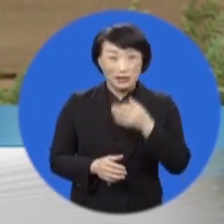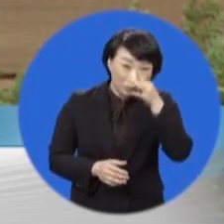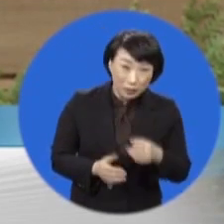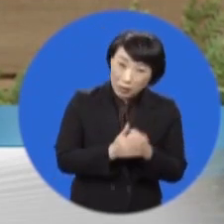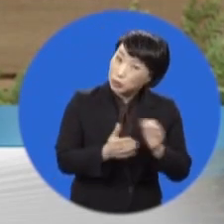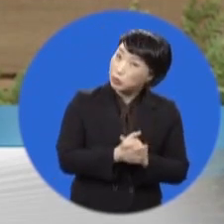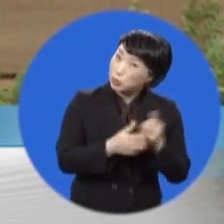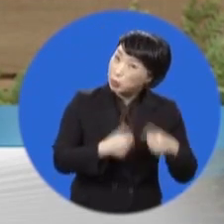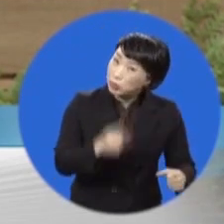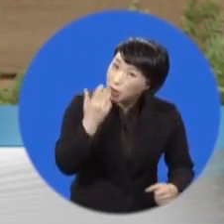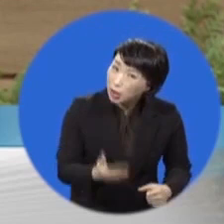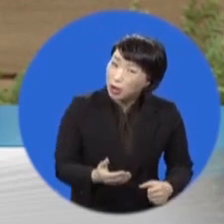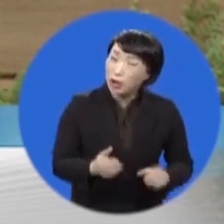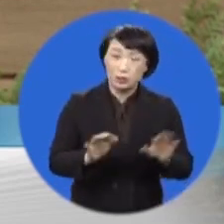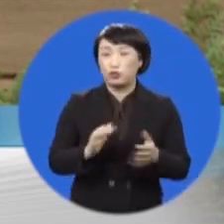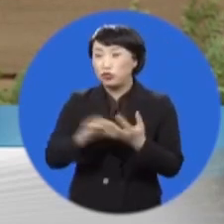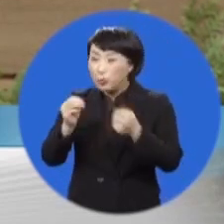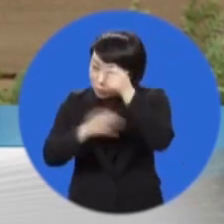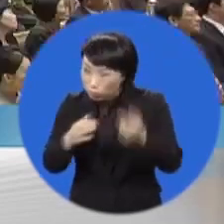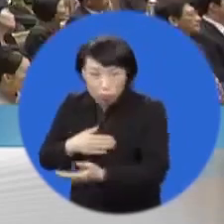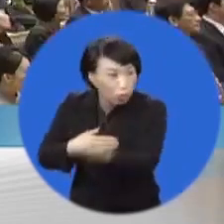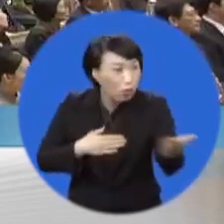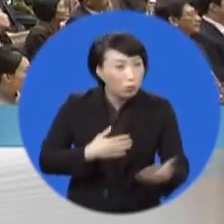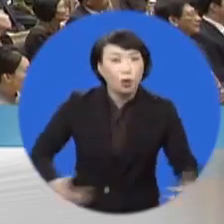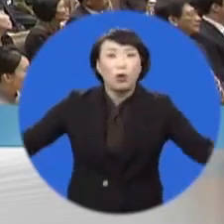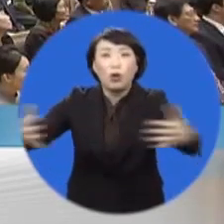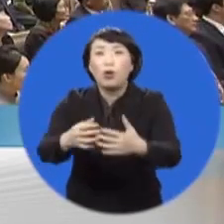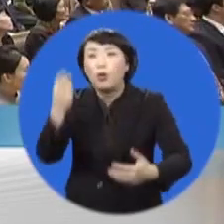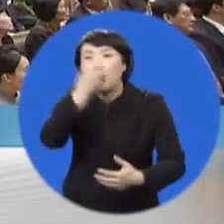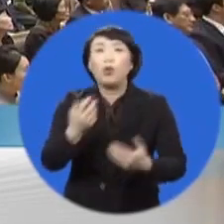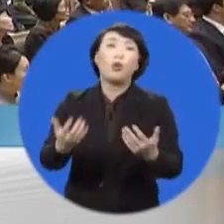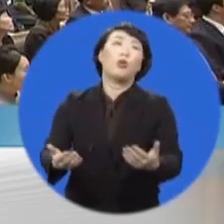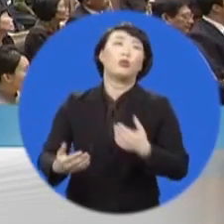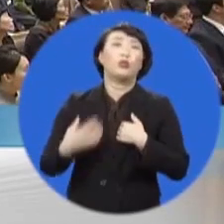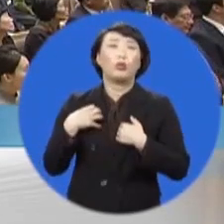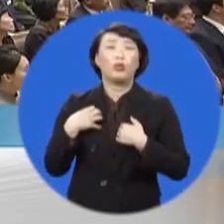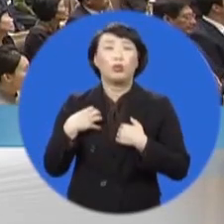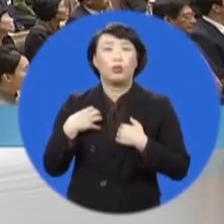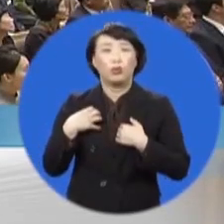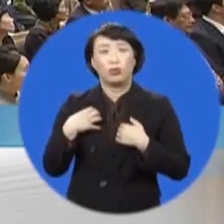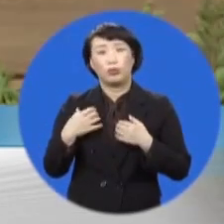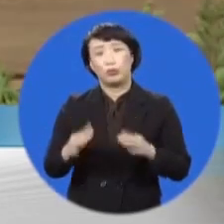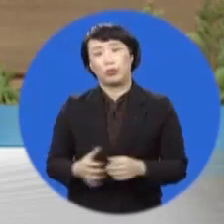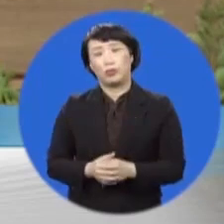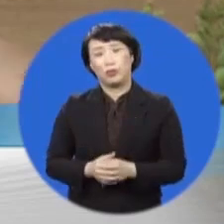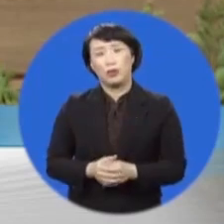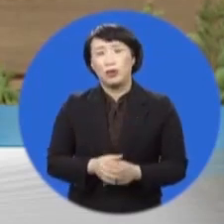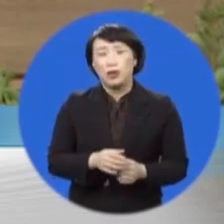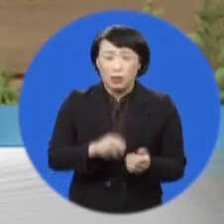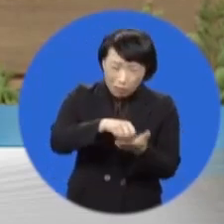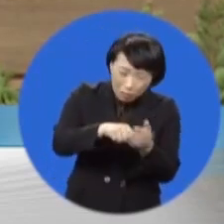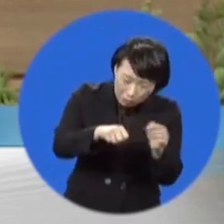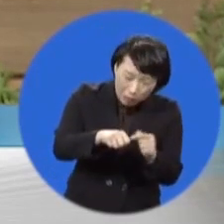둔다고 키도 와 이 만도 인들을 소통하라 예 모르고 아프다